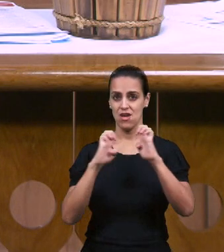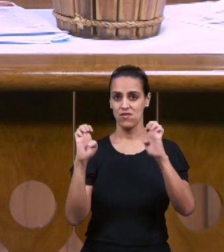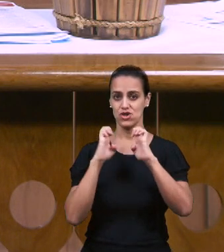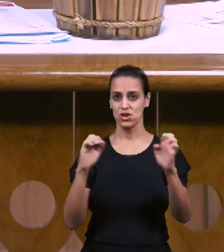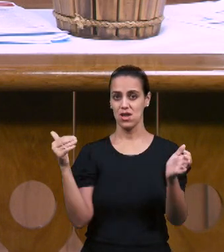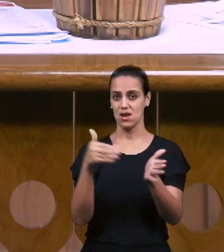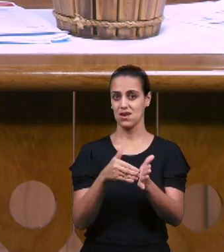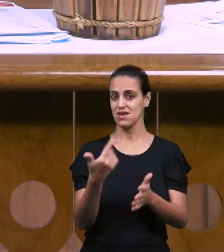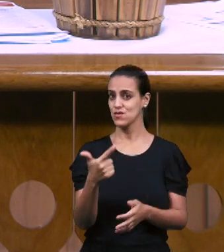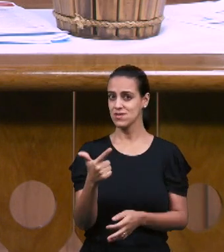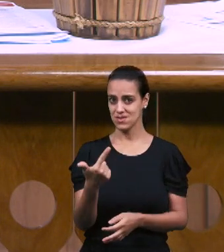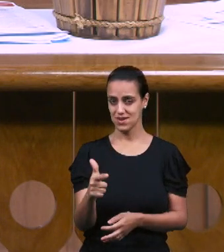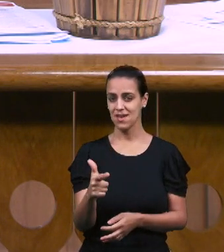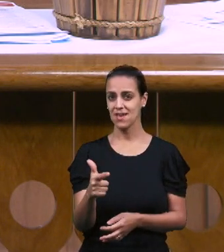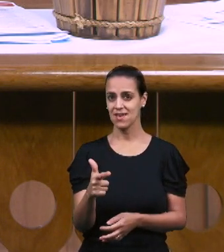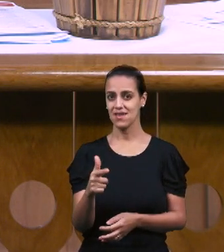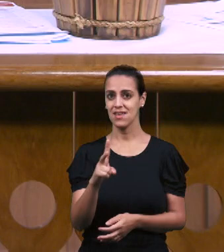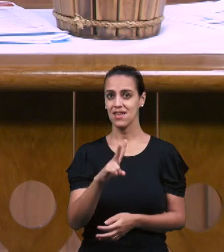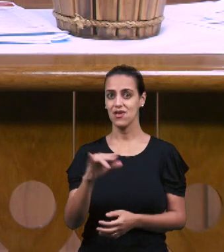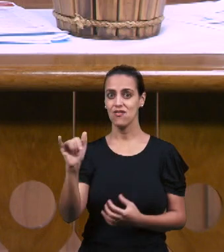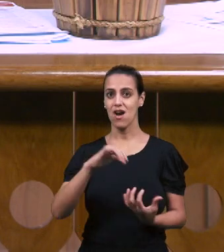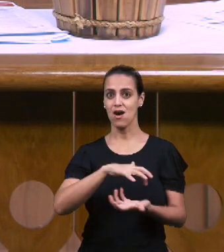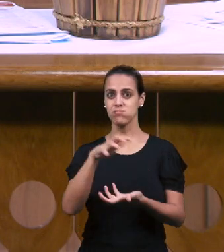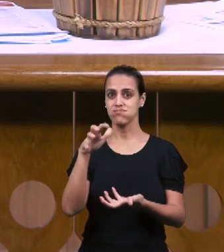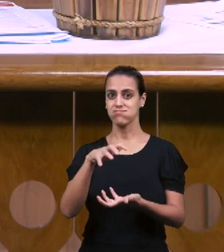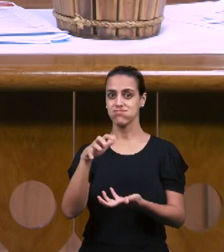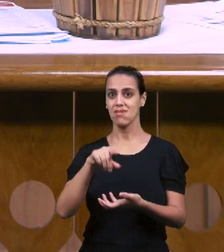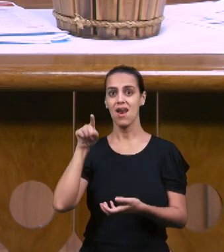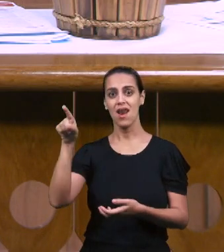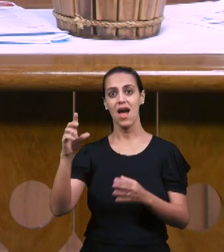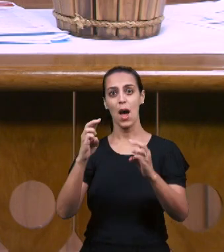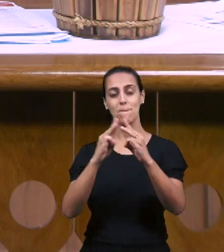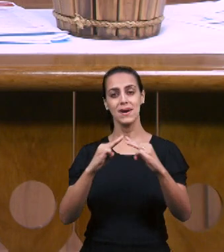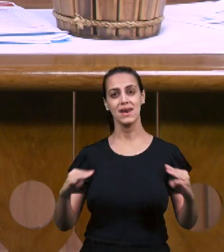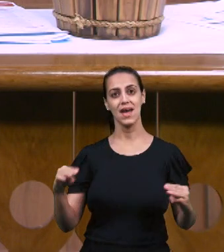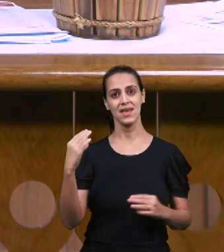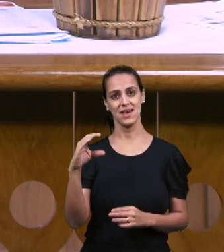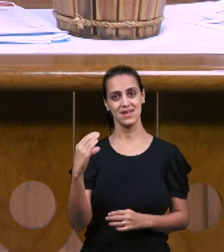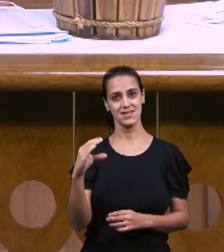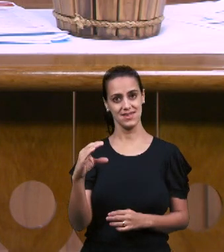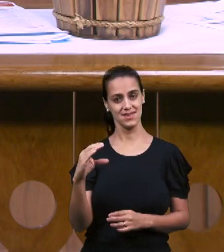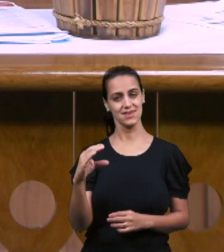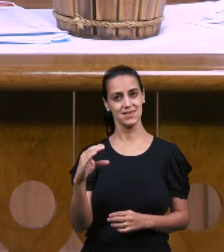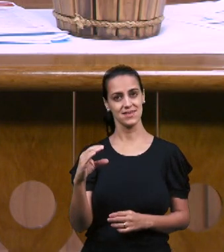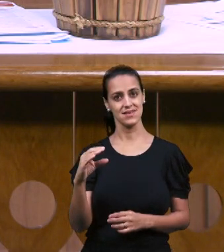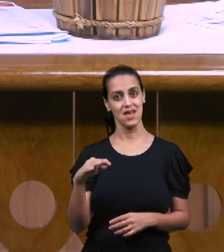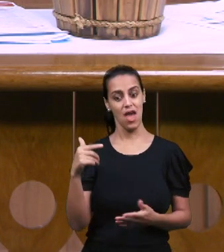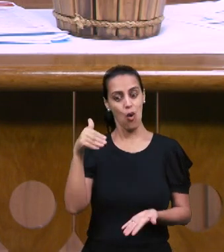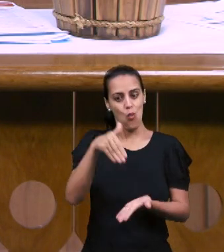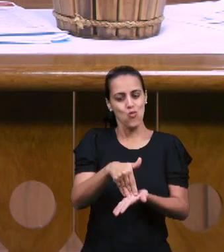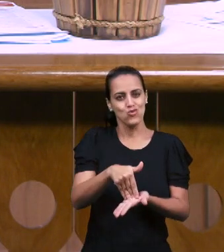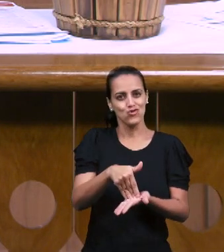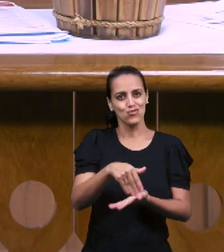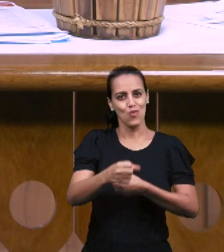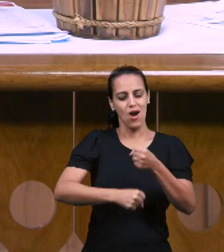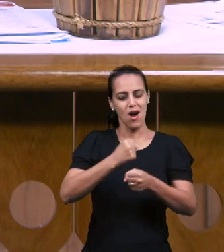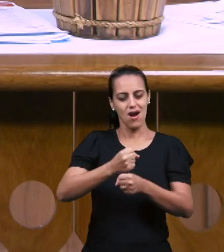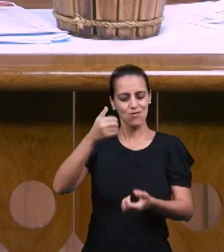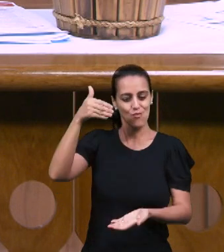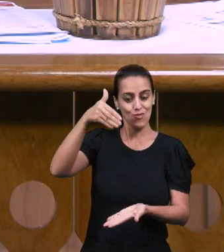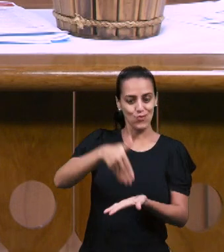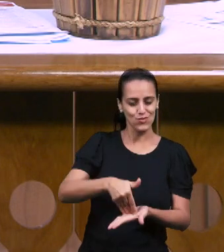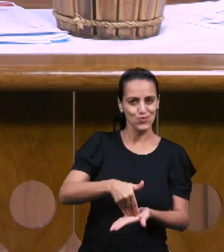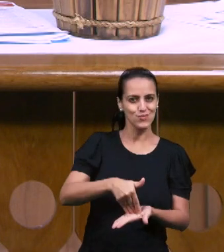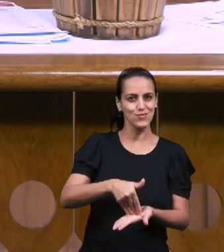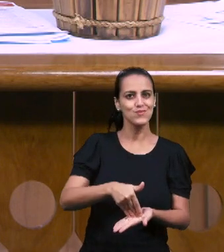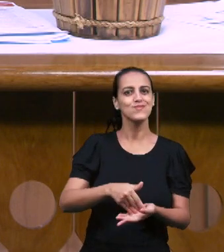programmation Évangile sans frontières qui sera transmise à partir de Manim de Cariacica. Ce sera le dernier de l'année. Pour cela, nous donnons cette